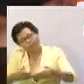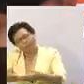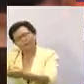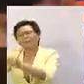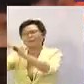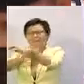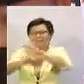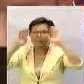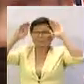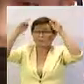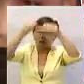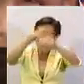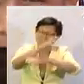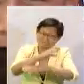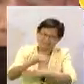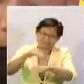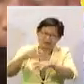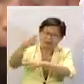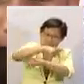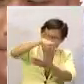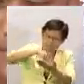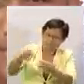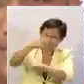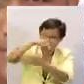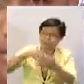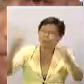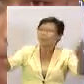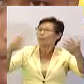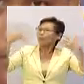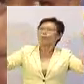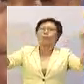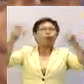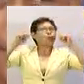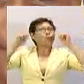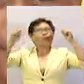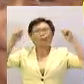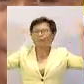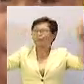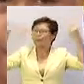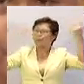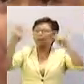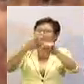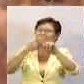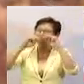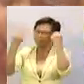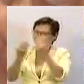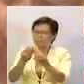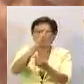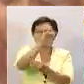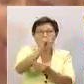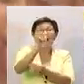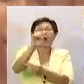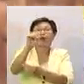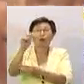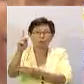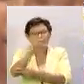Pahang pula. Dan pada hari ini, sambutan begitu meriah, yang cukup meriah daripada masyarakat Balut.